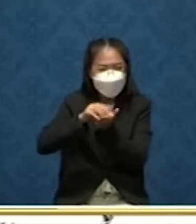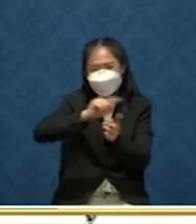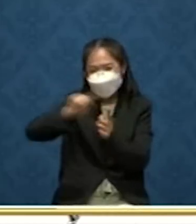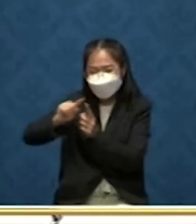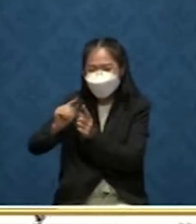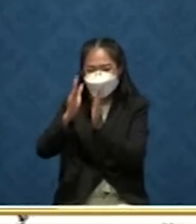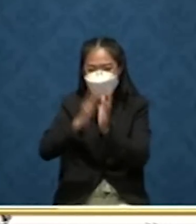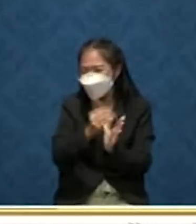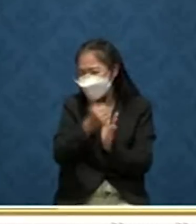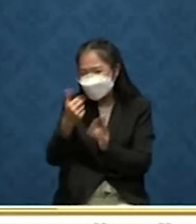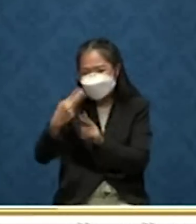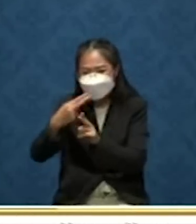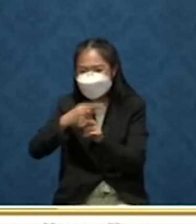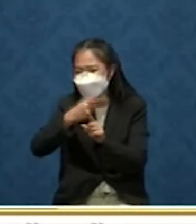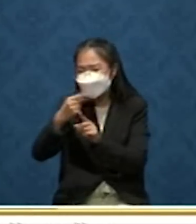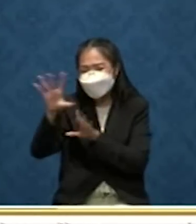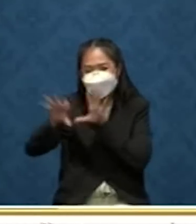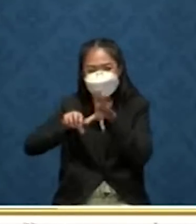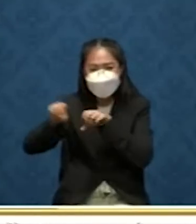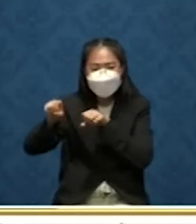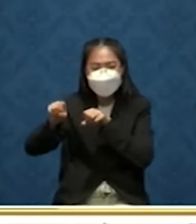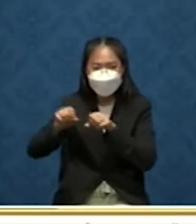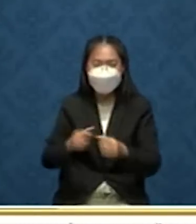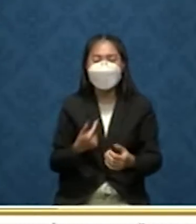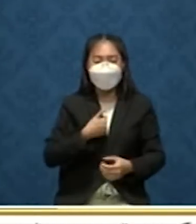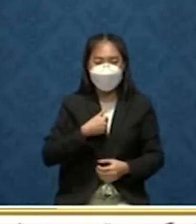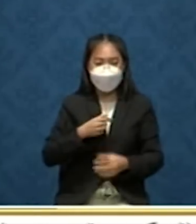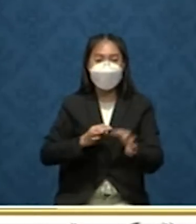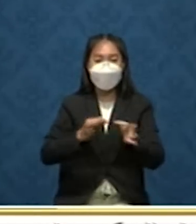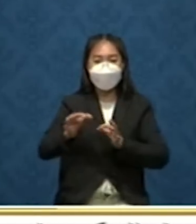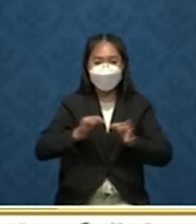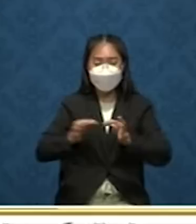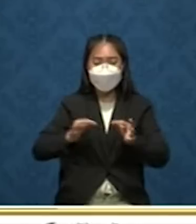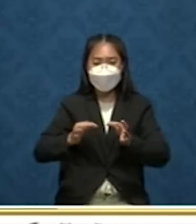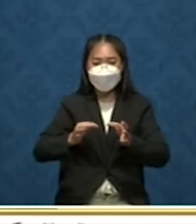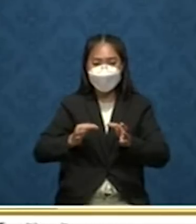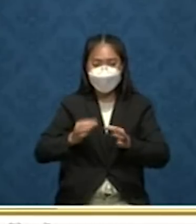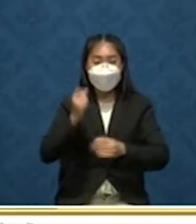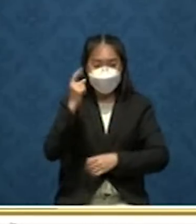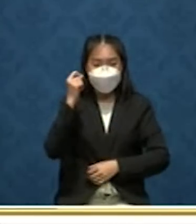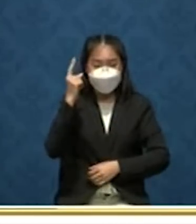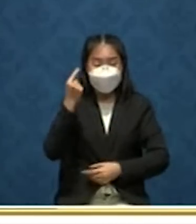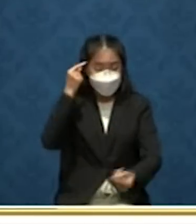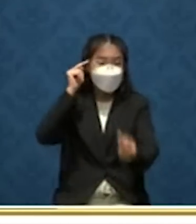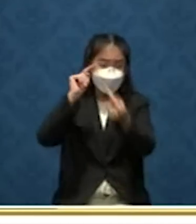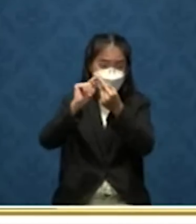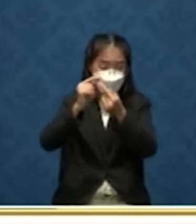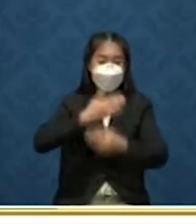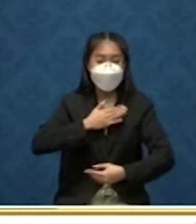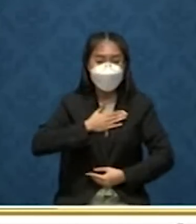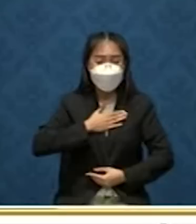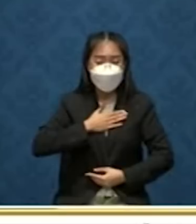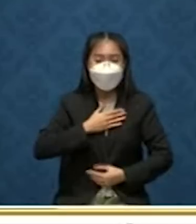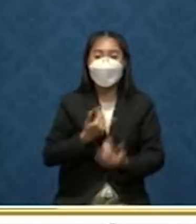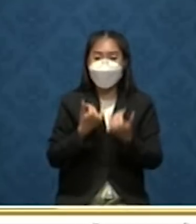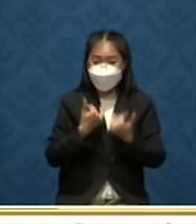เยอะจะเกินไปขอช์แงสๆก่เวลาเดินนะครับผมอธิบายใหเข้ใจจประสงค์อัี้คือพนเ